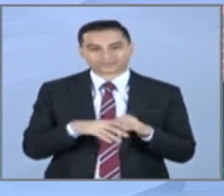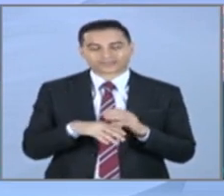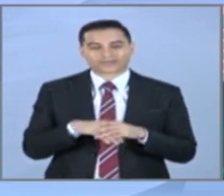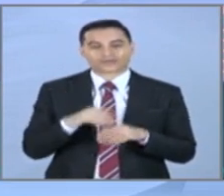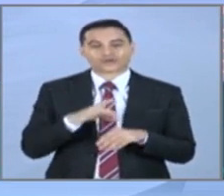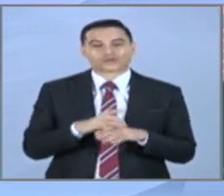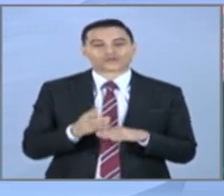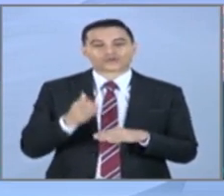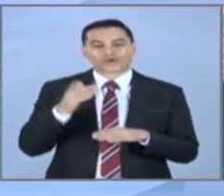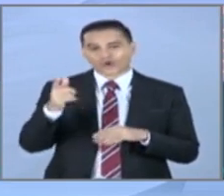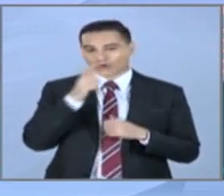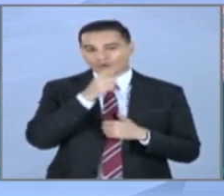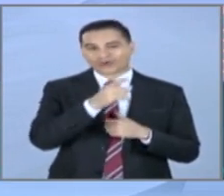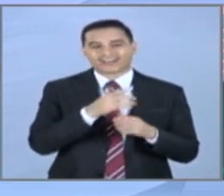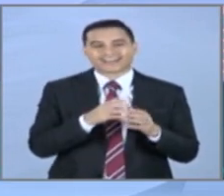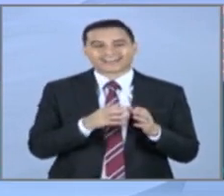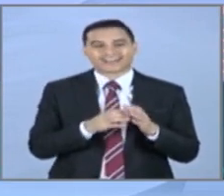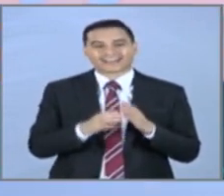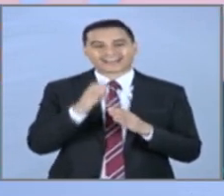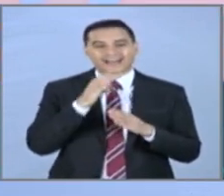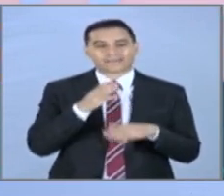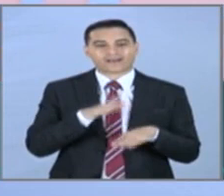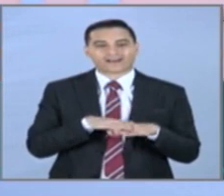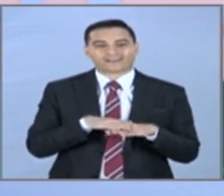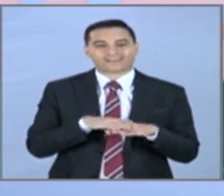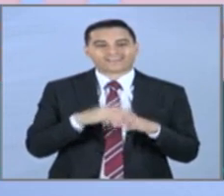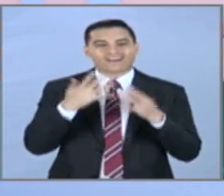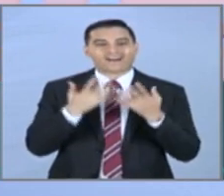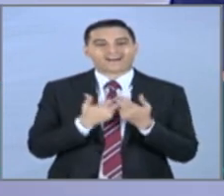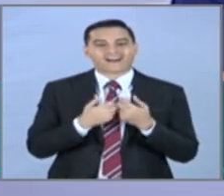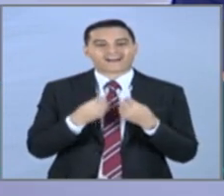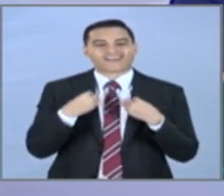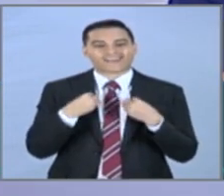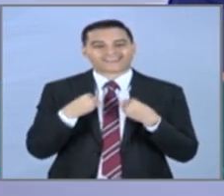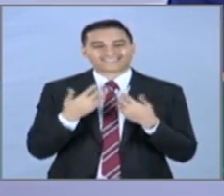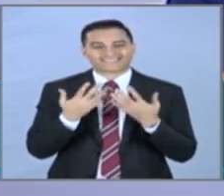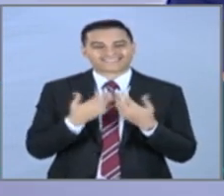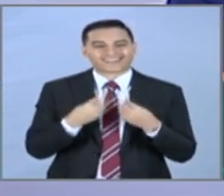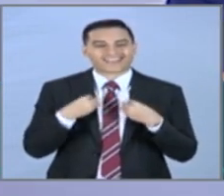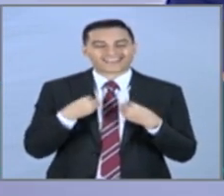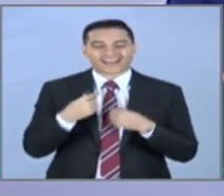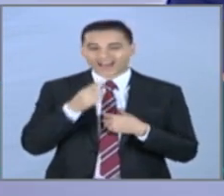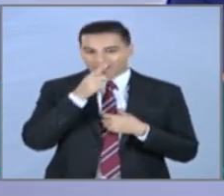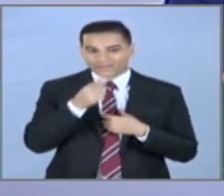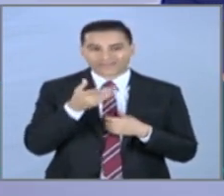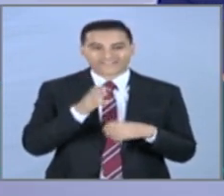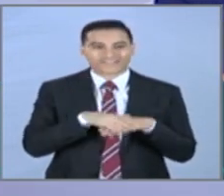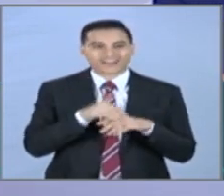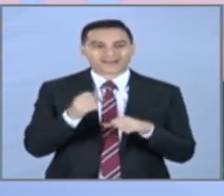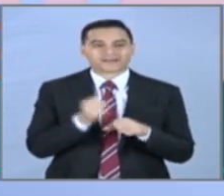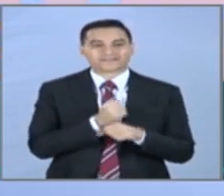يا دكتور. قول لهم الإجابة إيه. في الرياضيات. عمري ما سمعت عنه. ده انا بقول لكم في